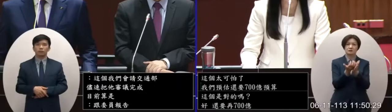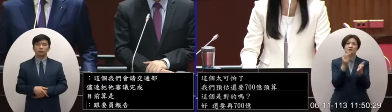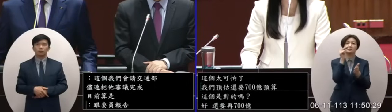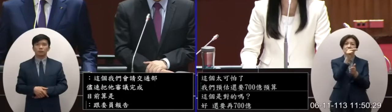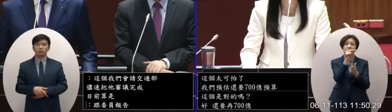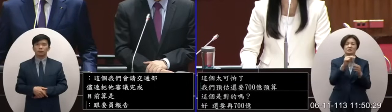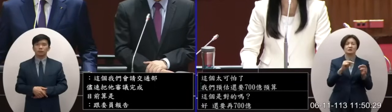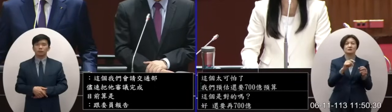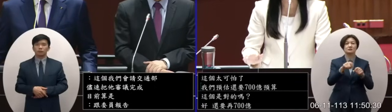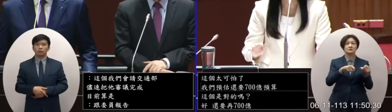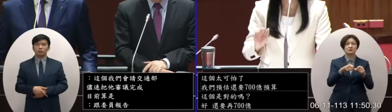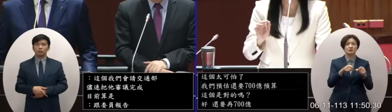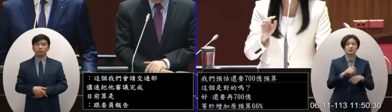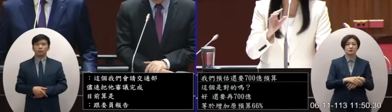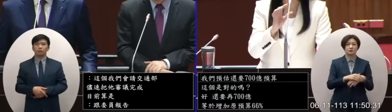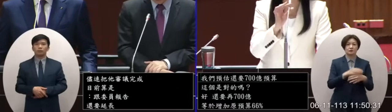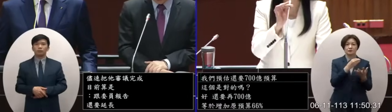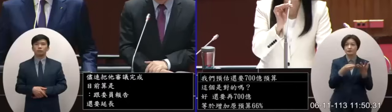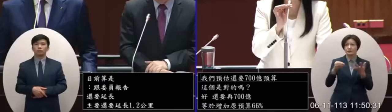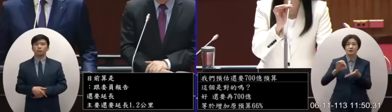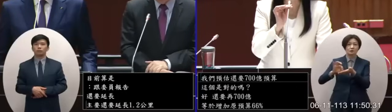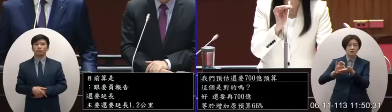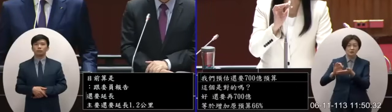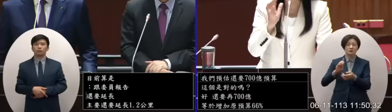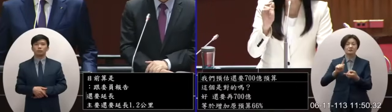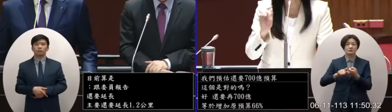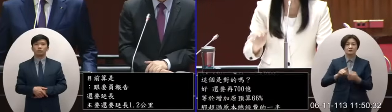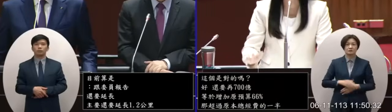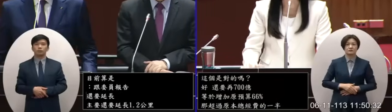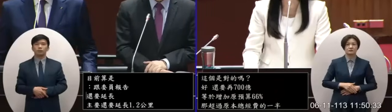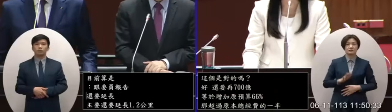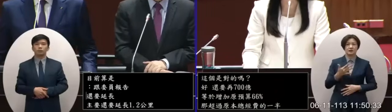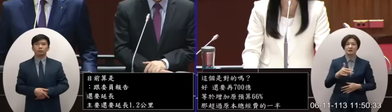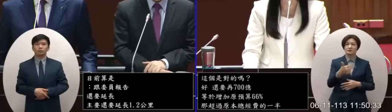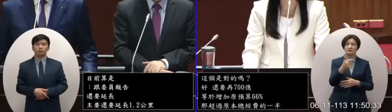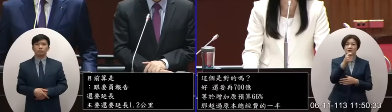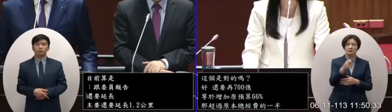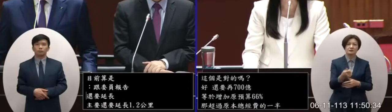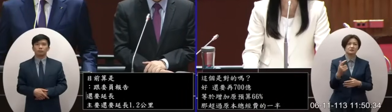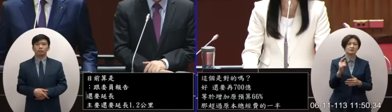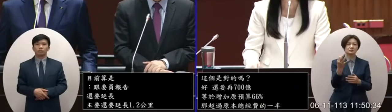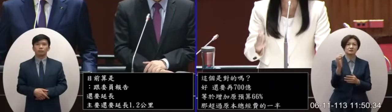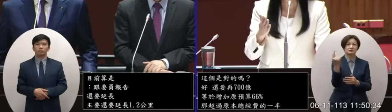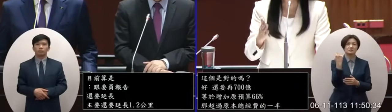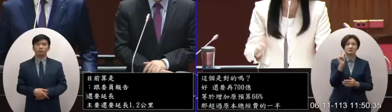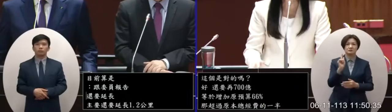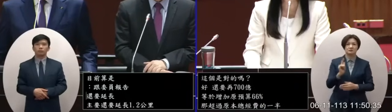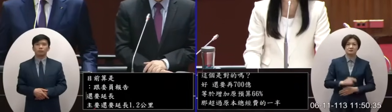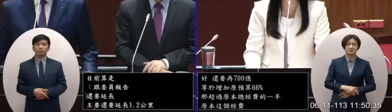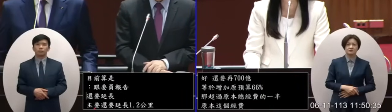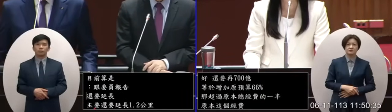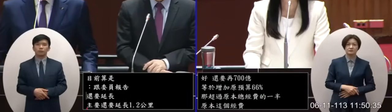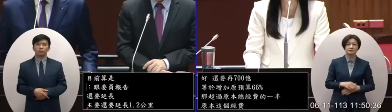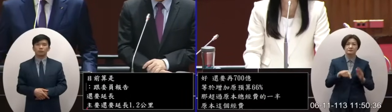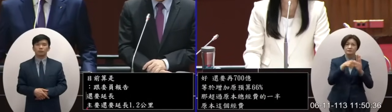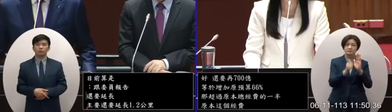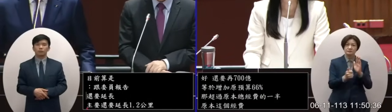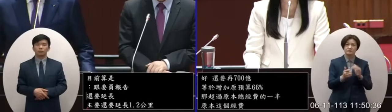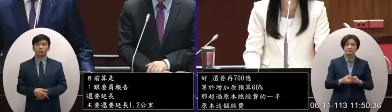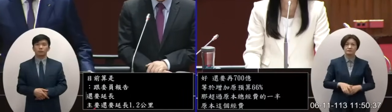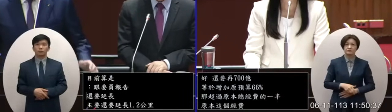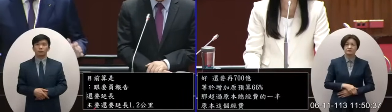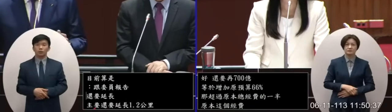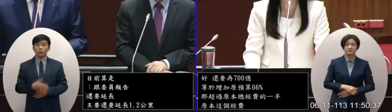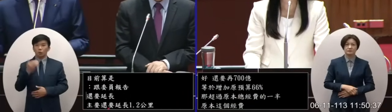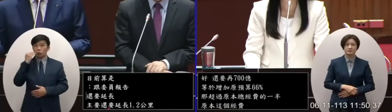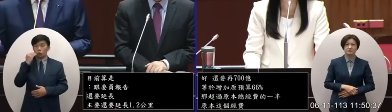划这个预算特别编列的哦。那现在这700亿要从哪里来？院长， 只要是